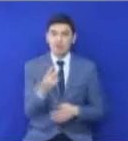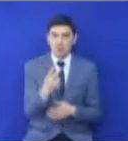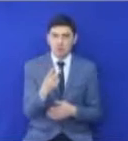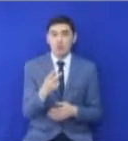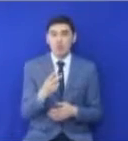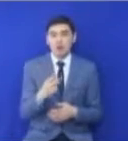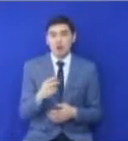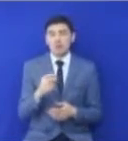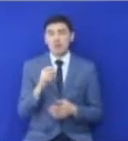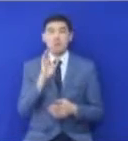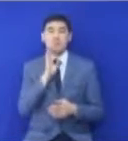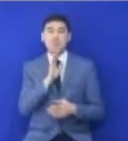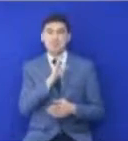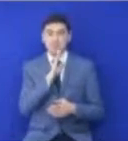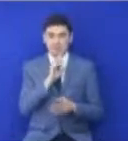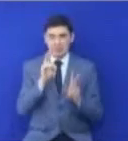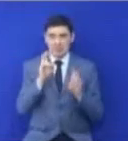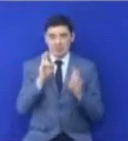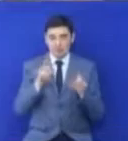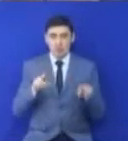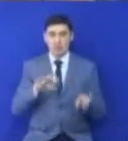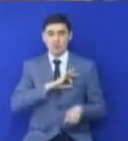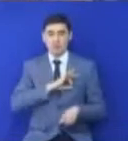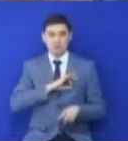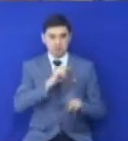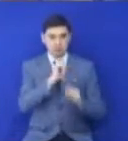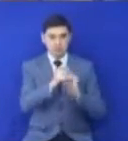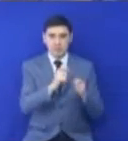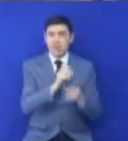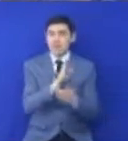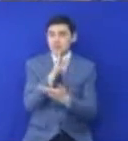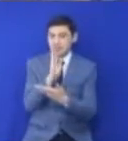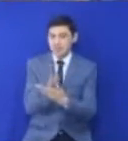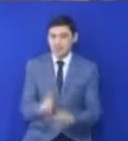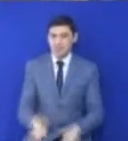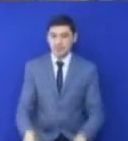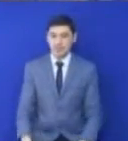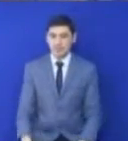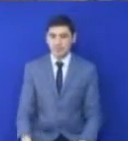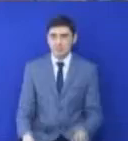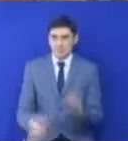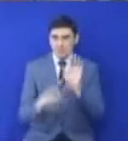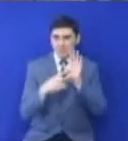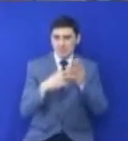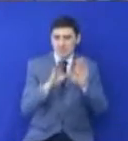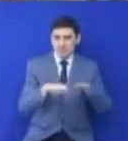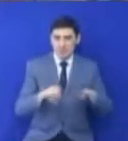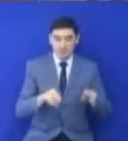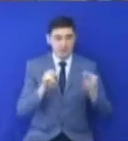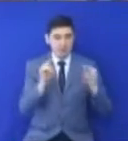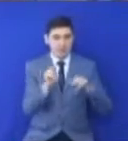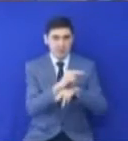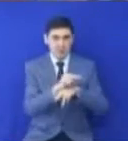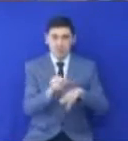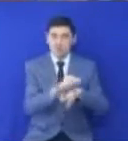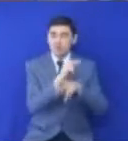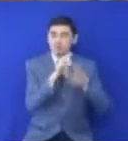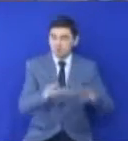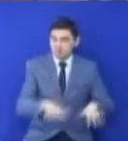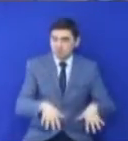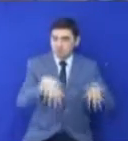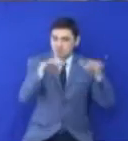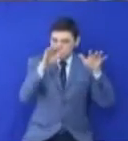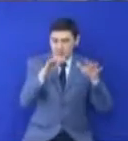даңқы ордендерінің иегері. 7 бала өсірдік тәрбиелеп. Қазір бәрі